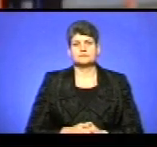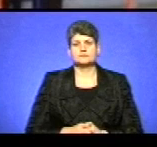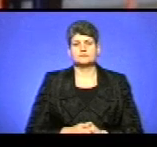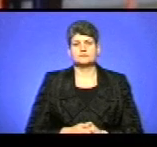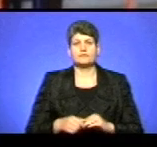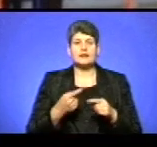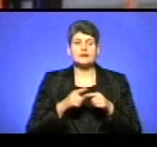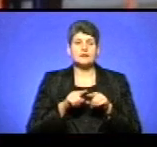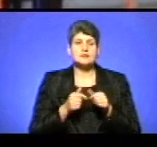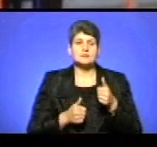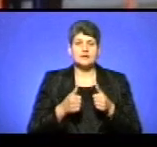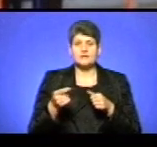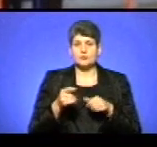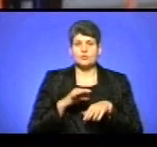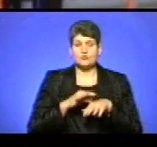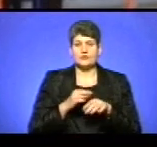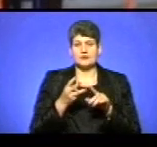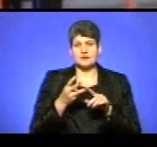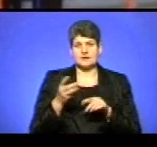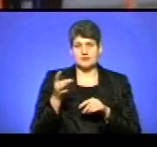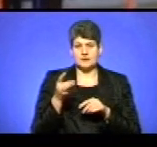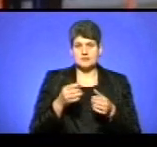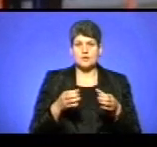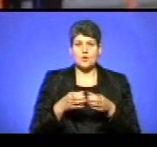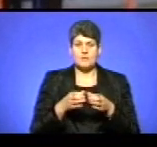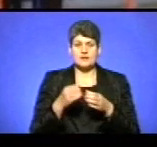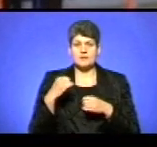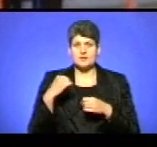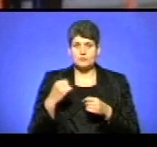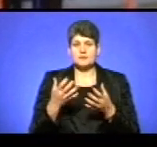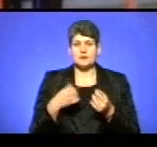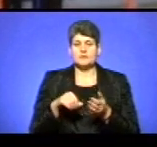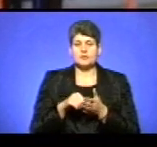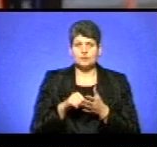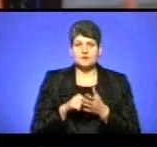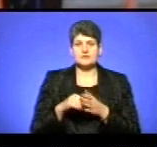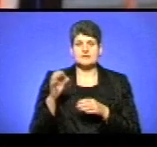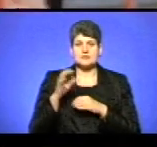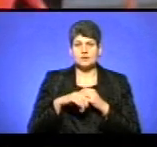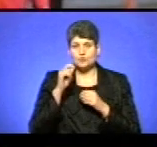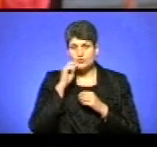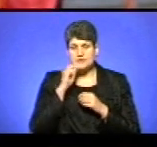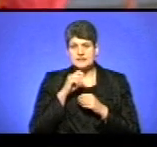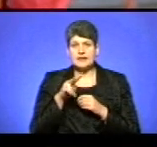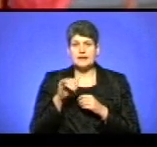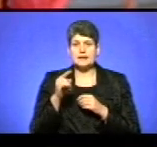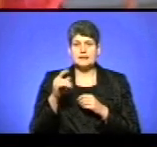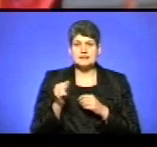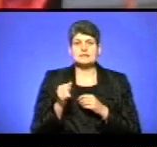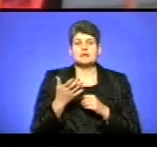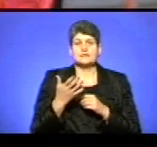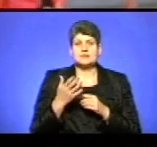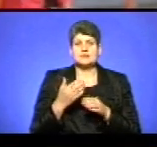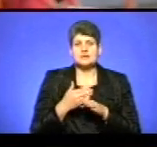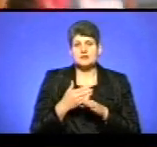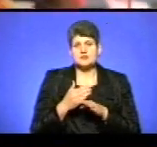Такі змагання у Тернополі проводять втретє. Команда переможців візьме участь у західноукраїнській лізі з ІААФ з